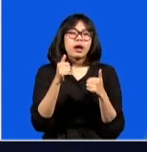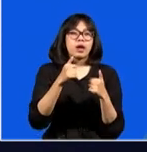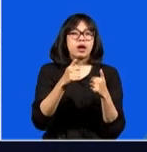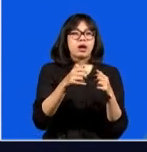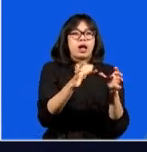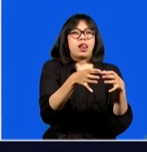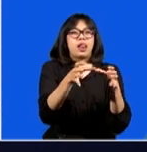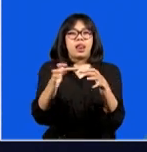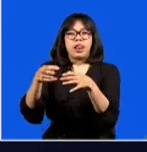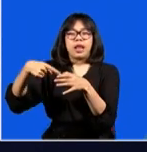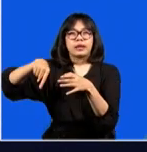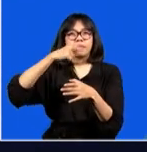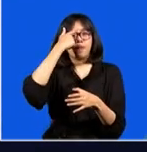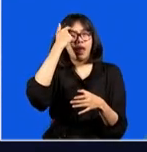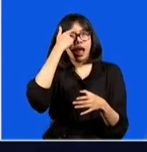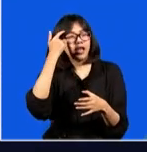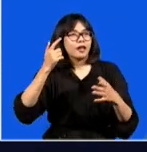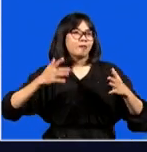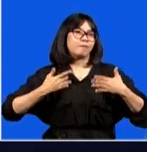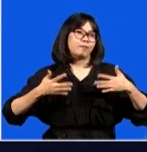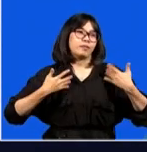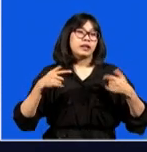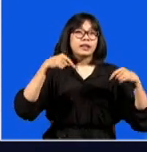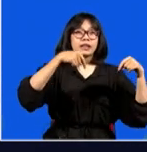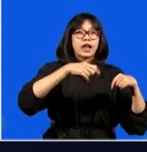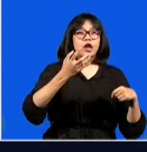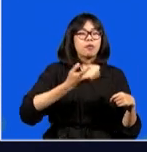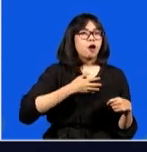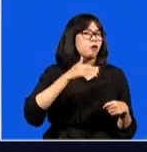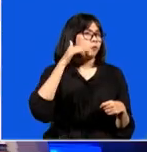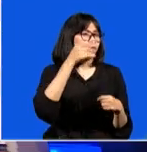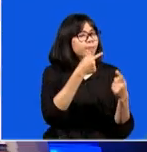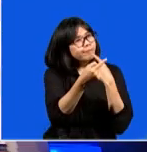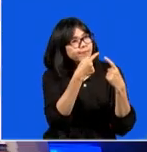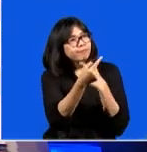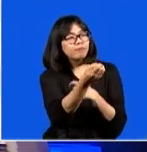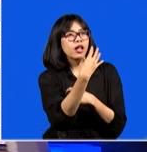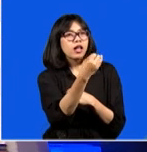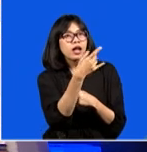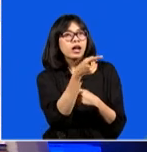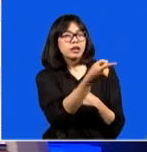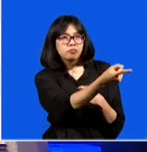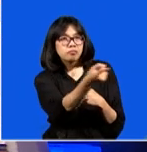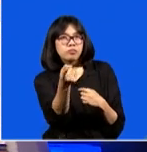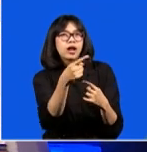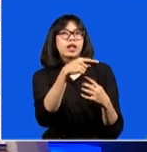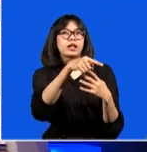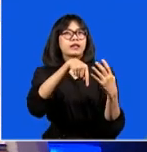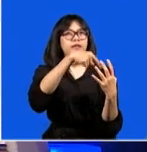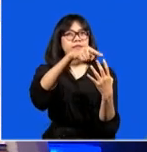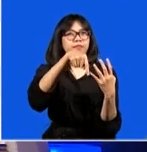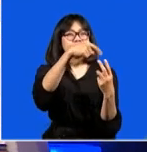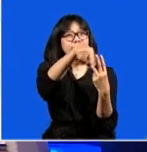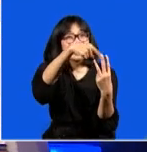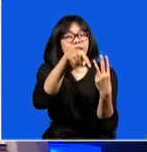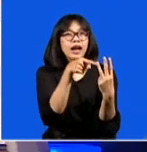menyenangkan dan tapi saya ingin dengar langsung seperti apa sih inovasi yang sudah ibu bapak hadirkan dan inspirasinya